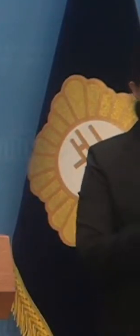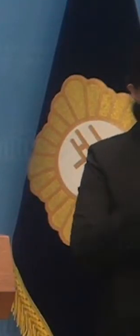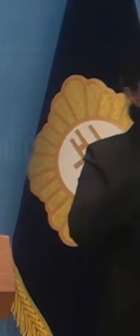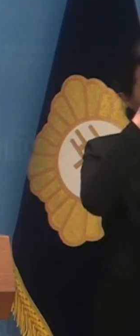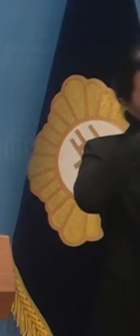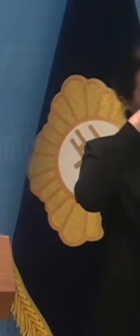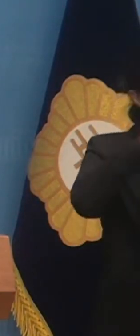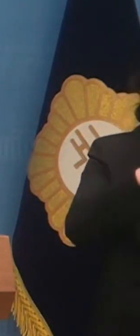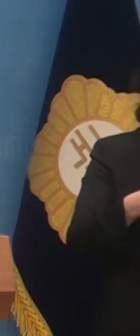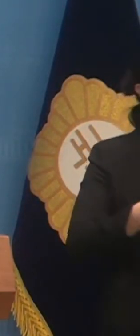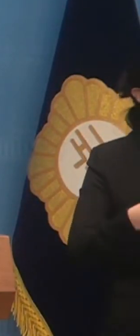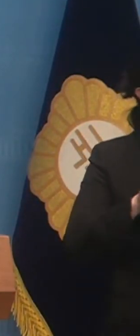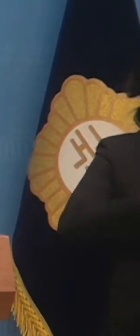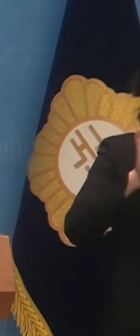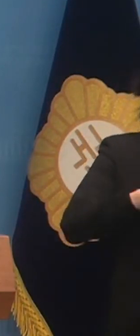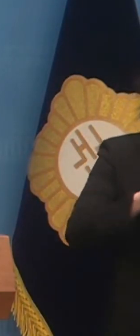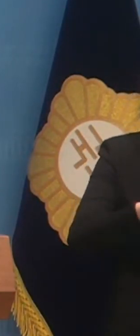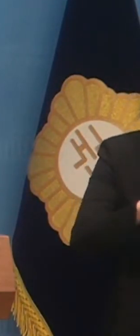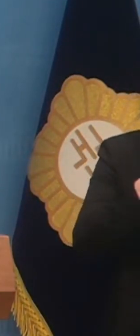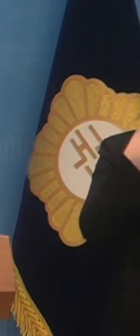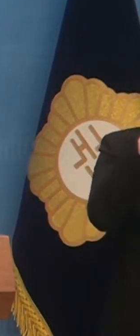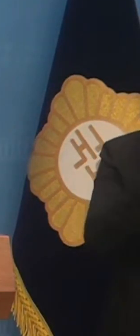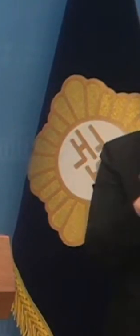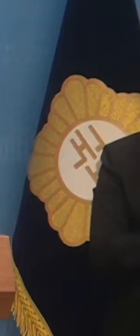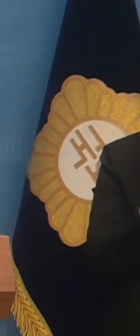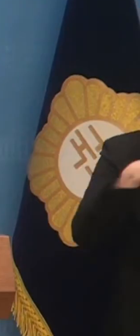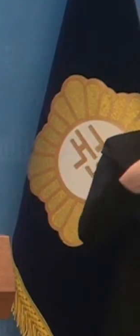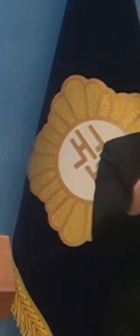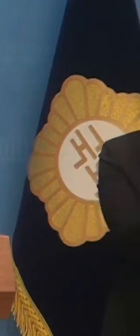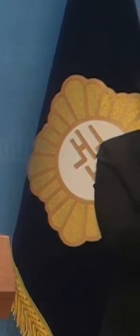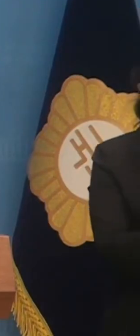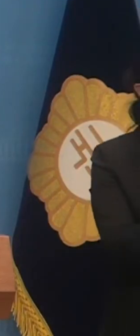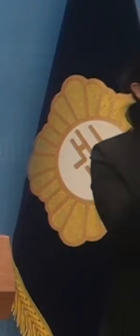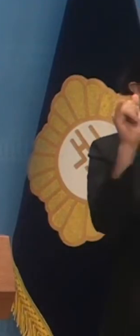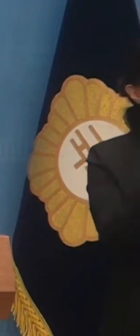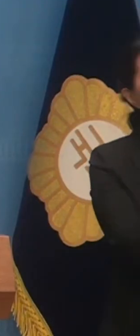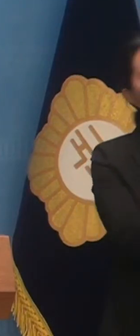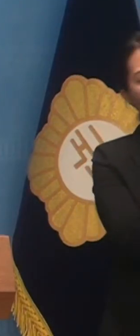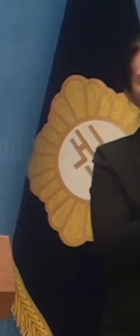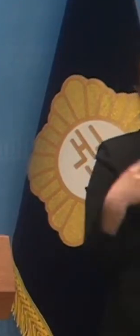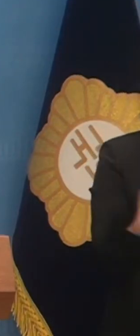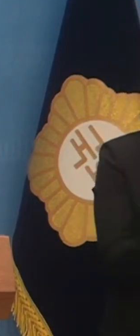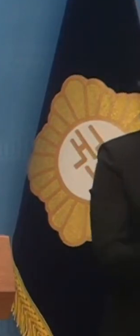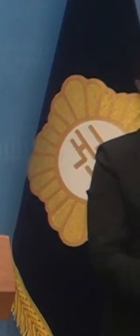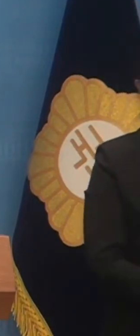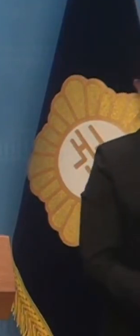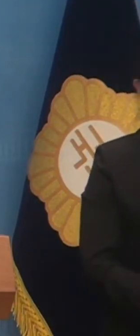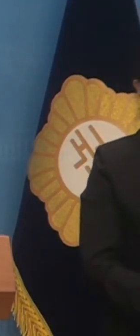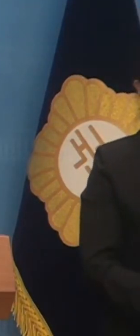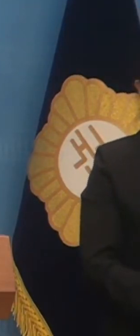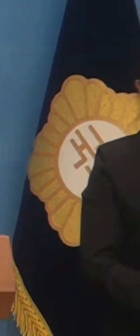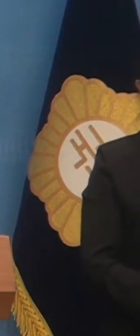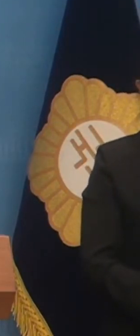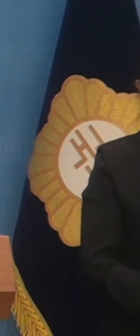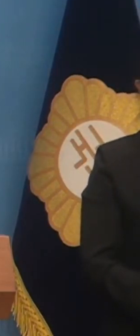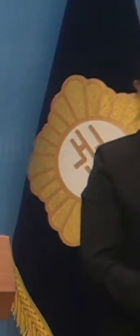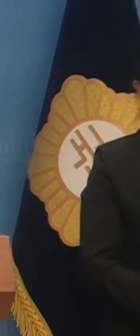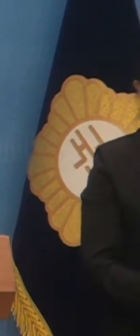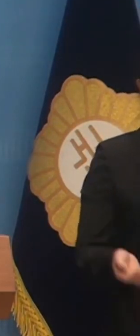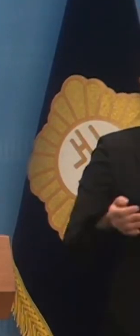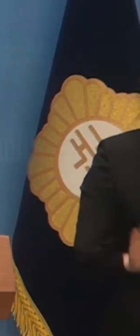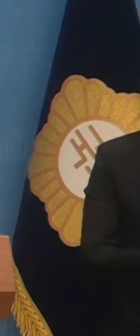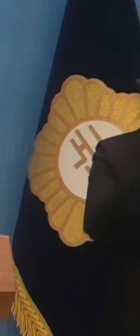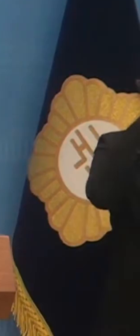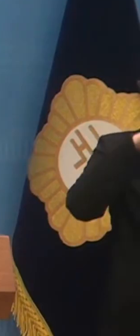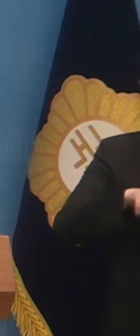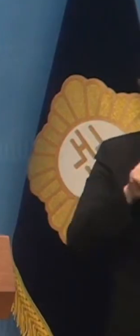조사로 일관한다면 교육부가 방관하며 국민을 완전히 우롱하는 것과 다름없습니다. 그런데도